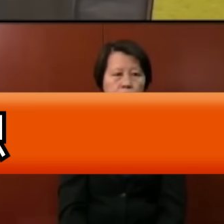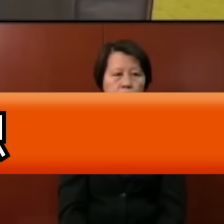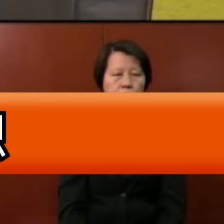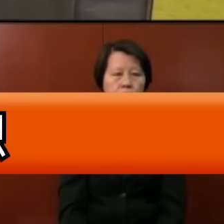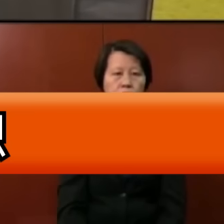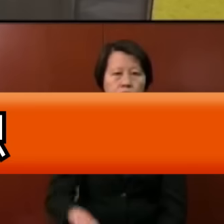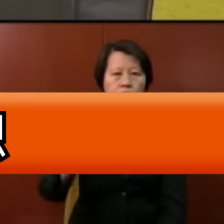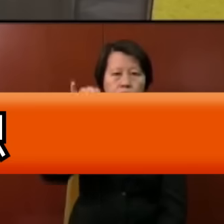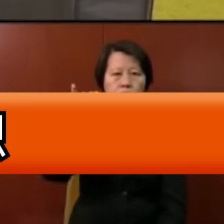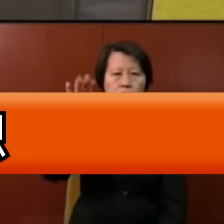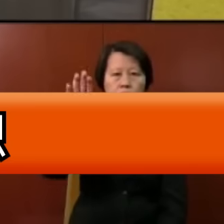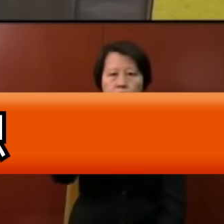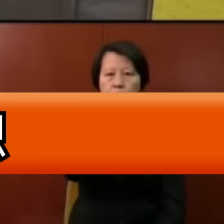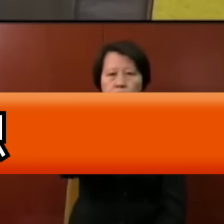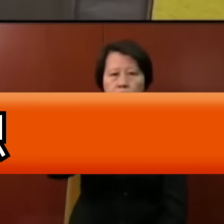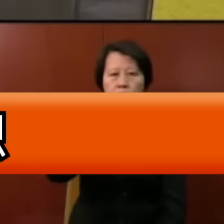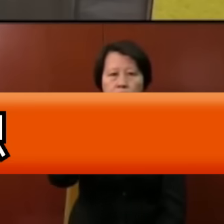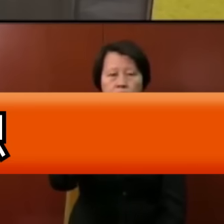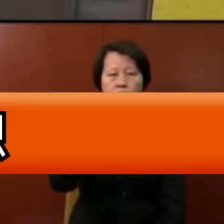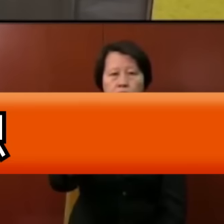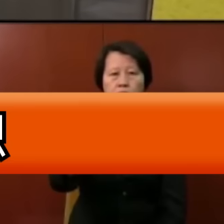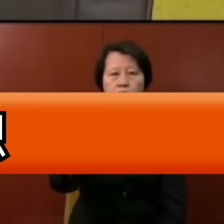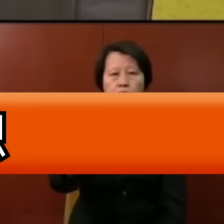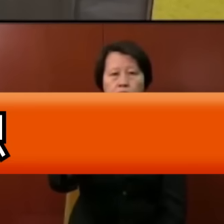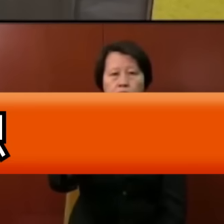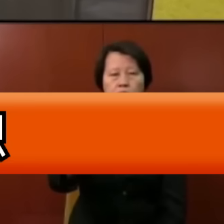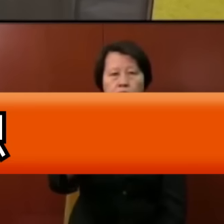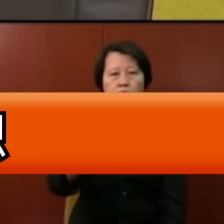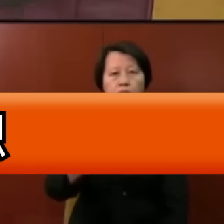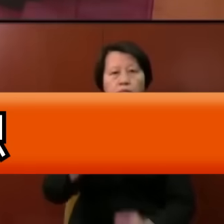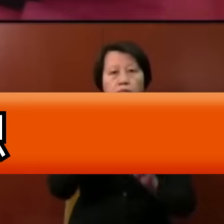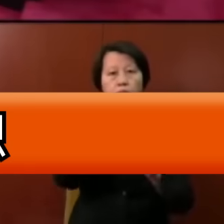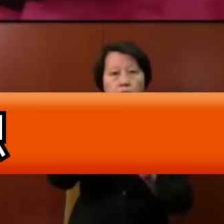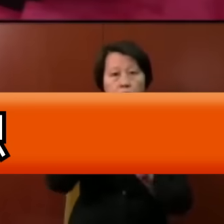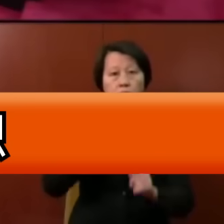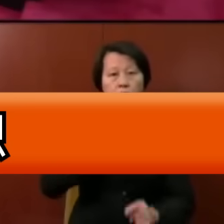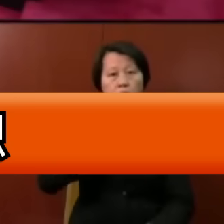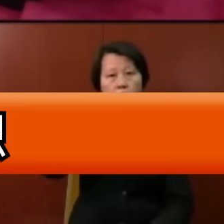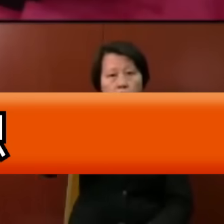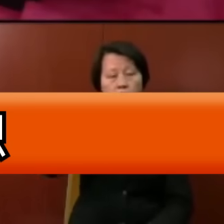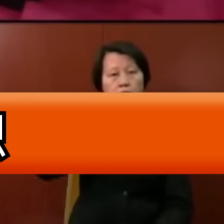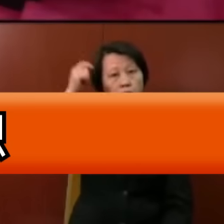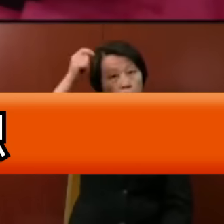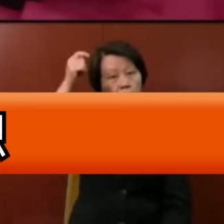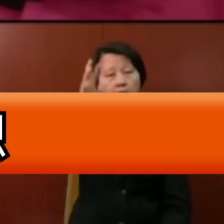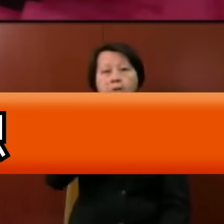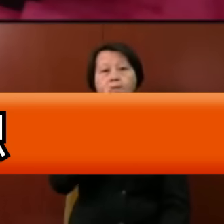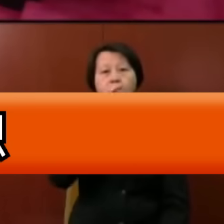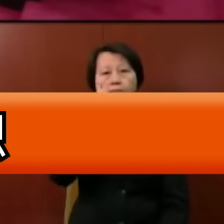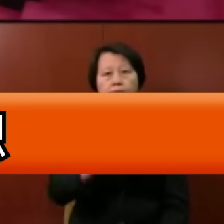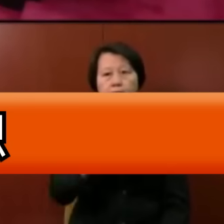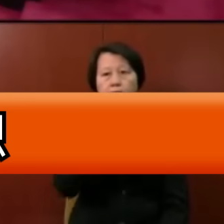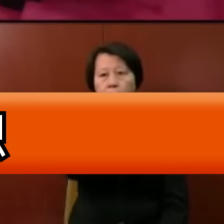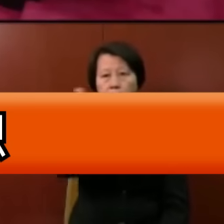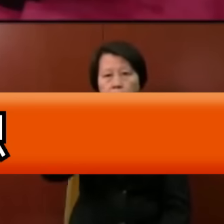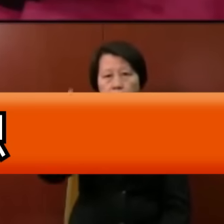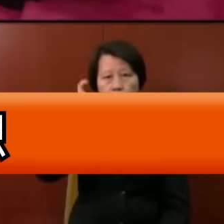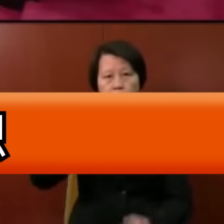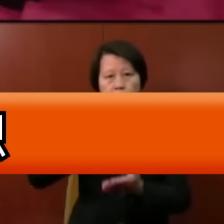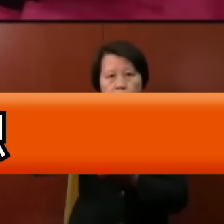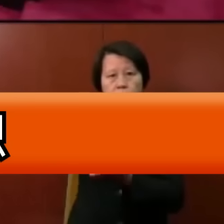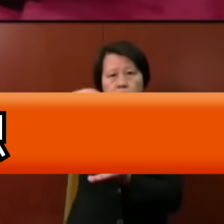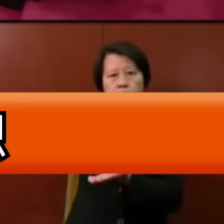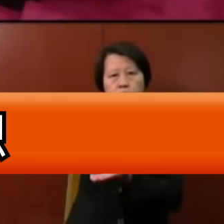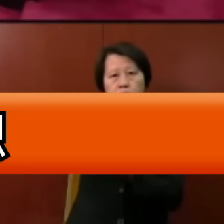alih-alih yang berhormat dan para hadirin sekalian apabila Saya menyebut Tuan Spike para hadirin sekalian hendaklah